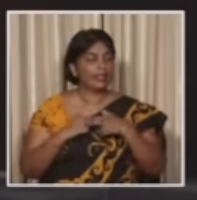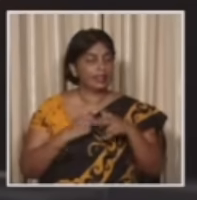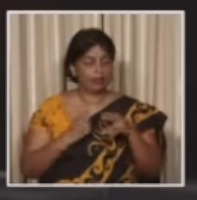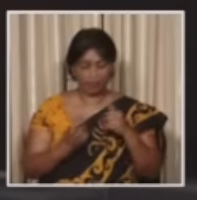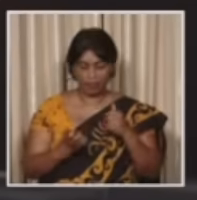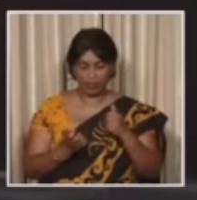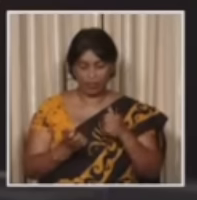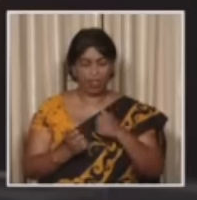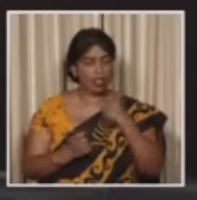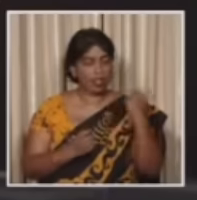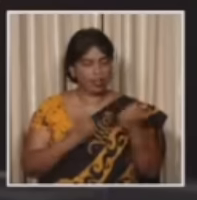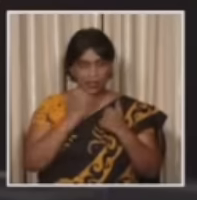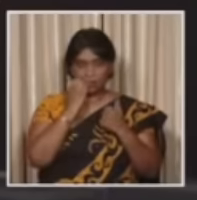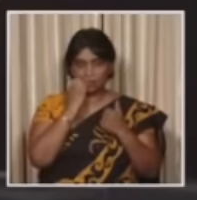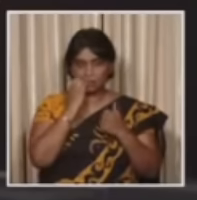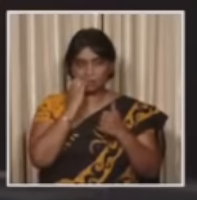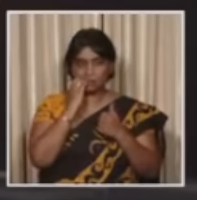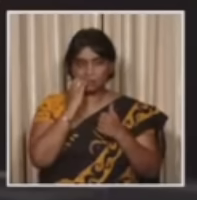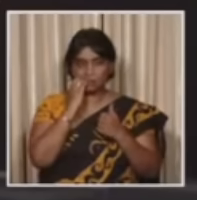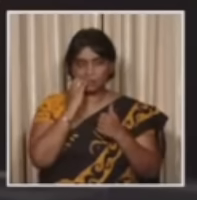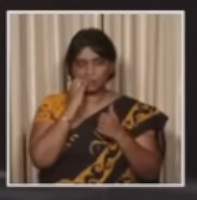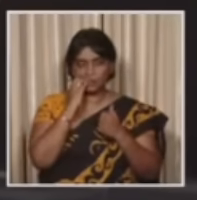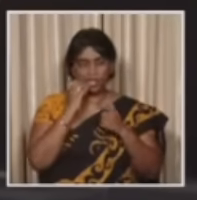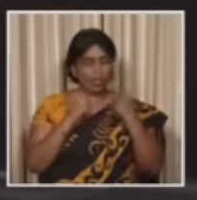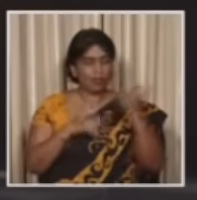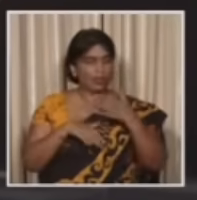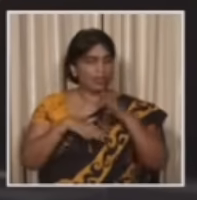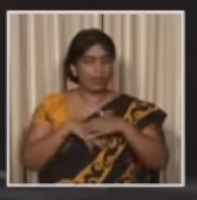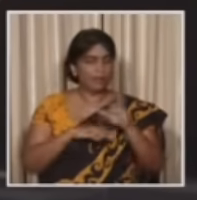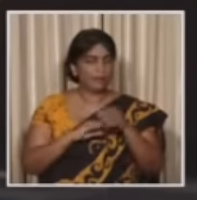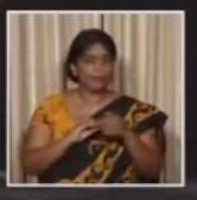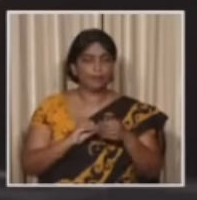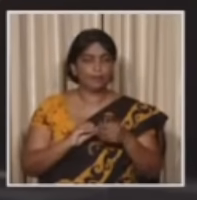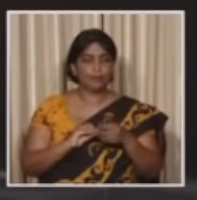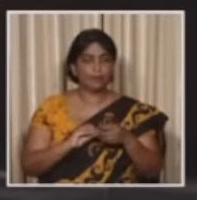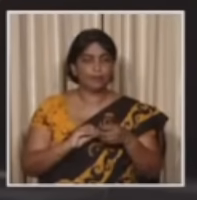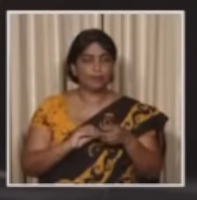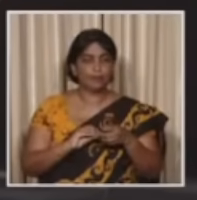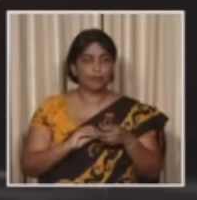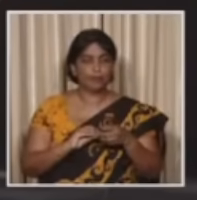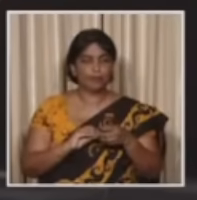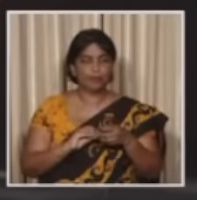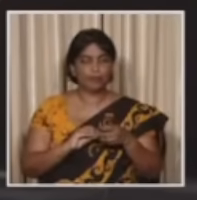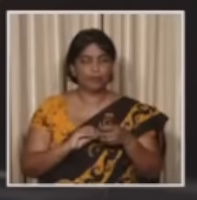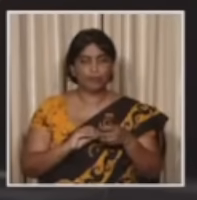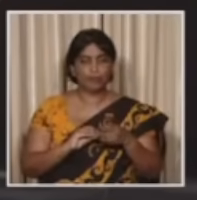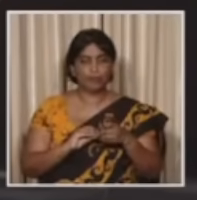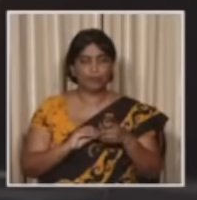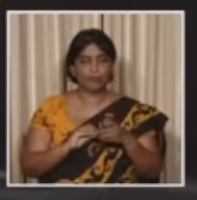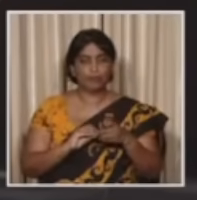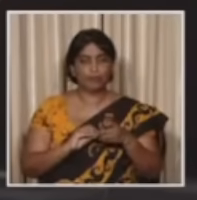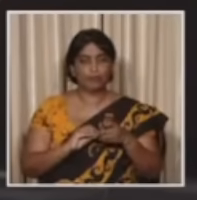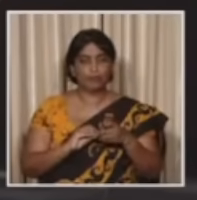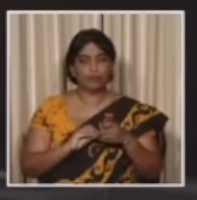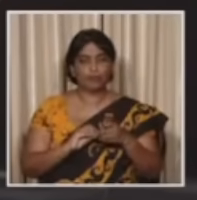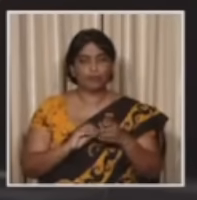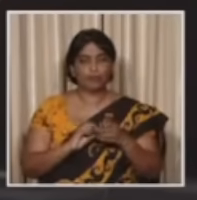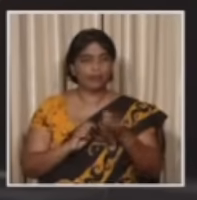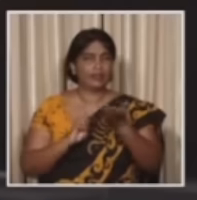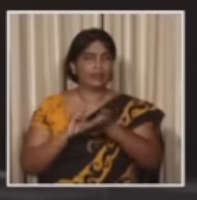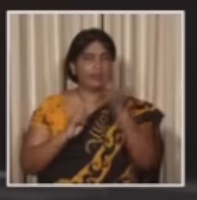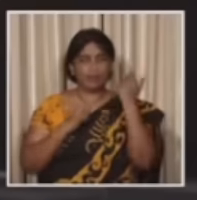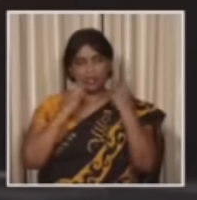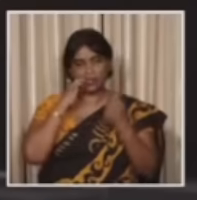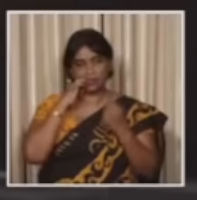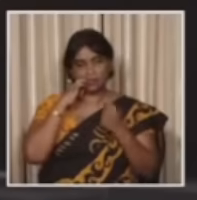අලුත් දෙයක් මූණ දුන්න නෙමෙයි ඒ එතුමා ආපු මගියා එයා ඔයිට